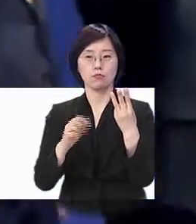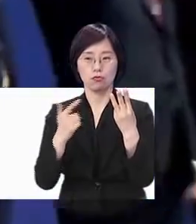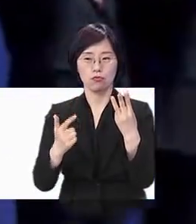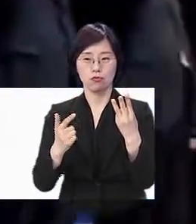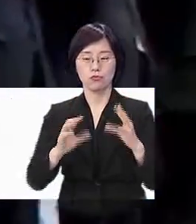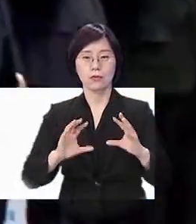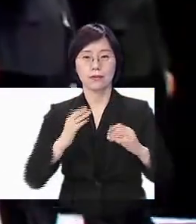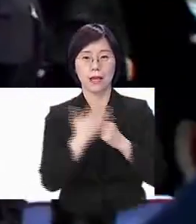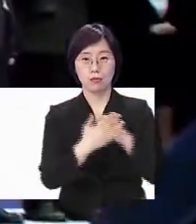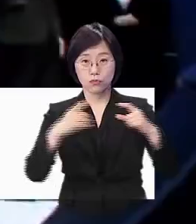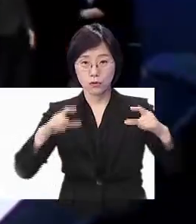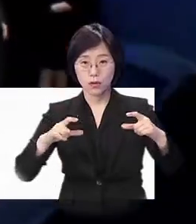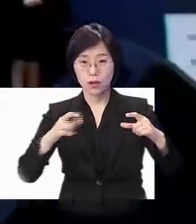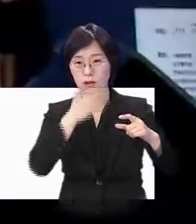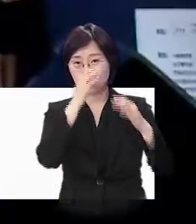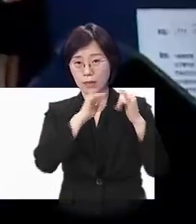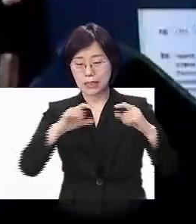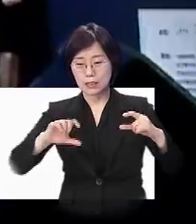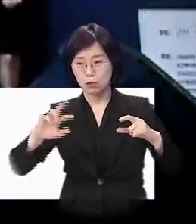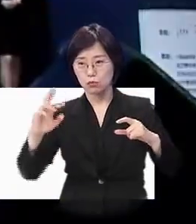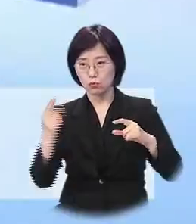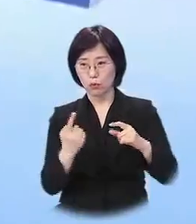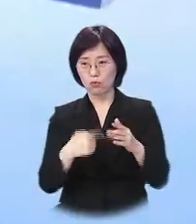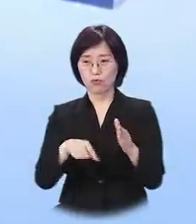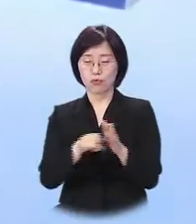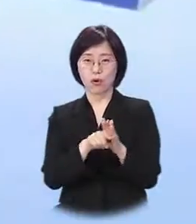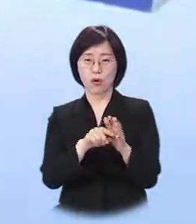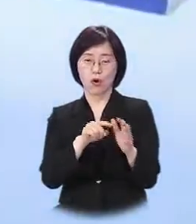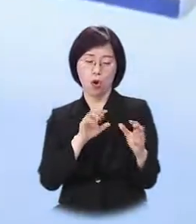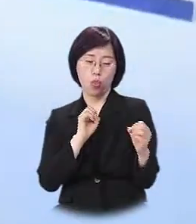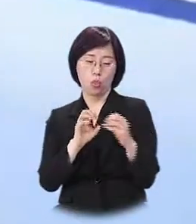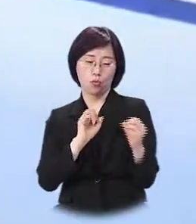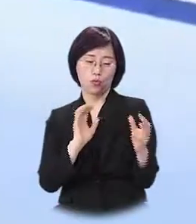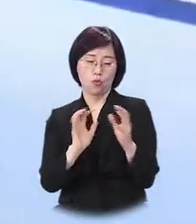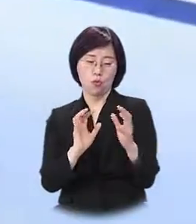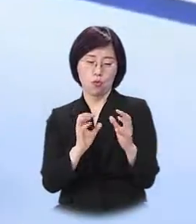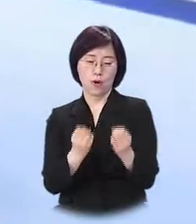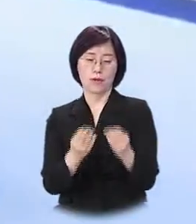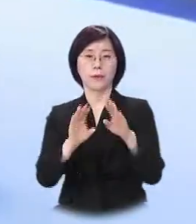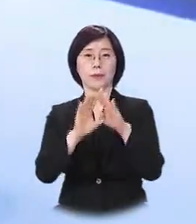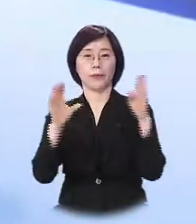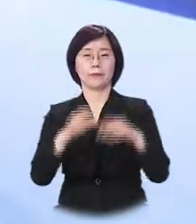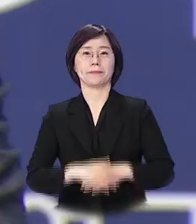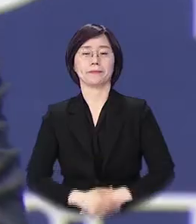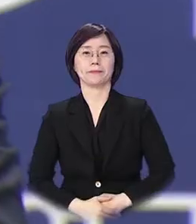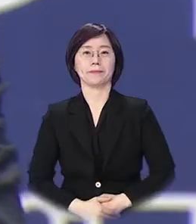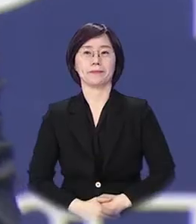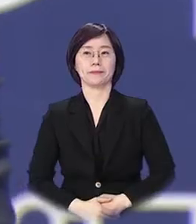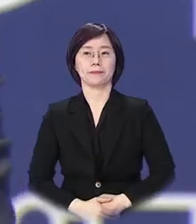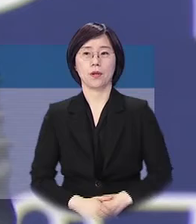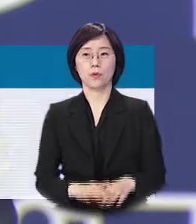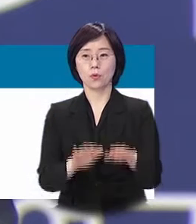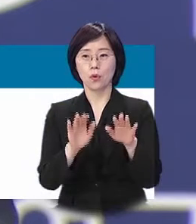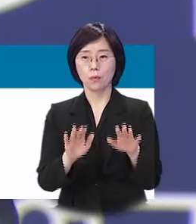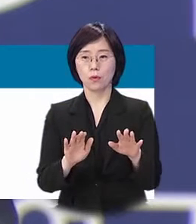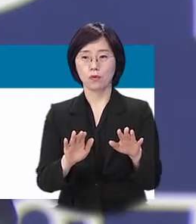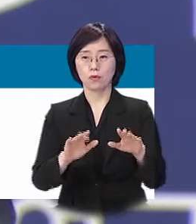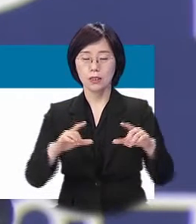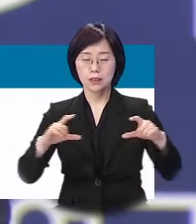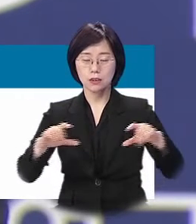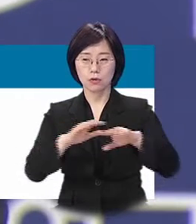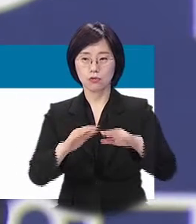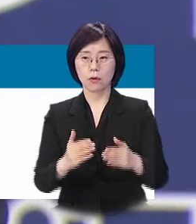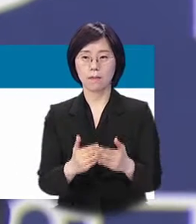26일에는 대구에서 청년들의 지역 유턴을 위한 토크 콘서트가 열립니다. 이번 국가균형발전